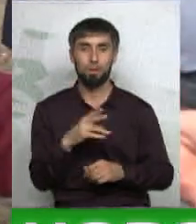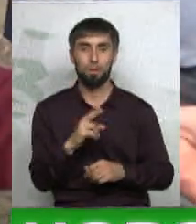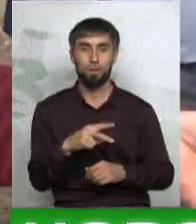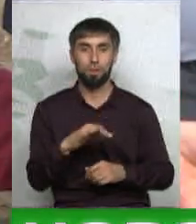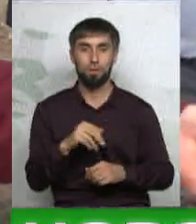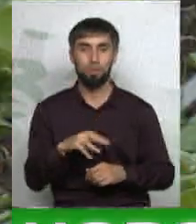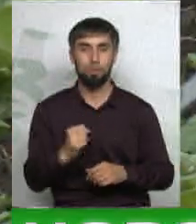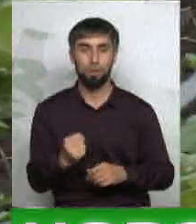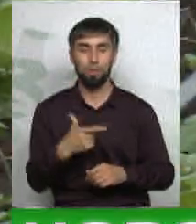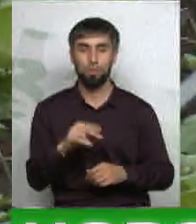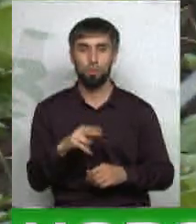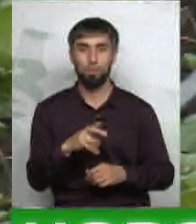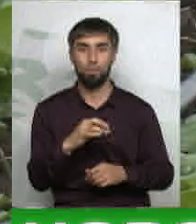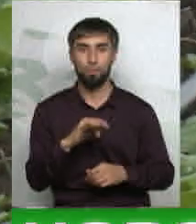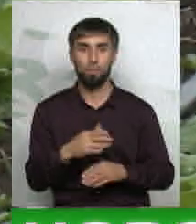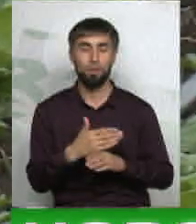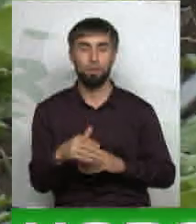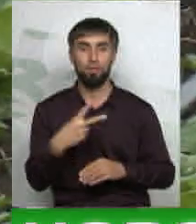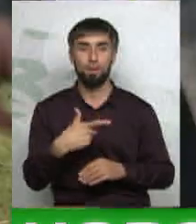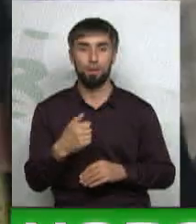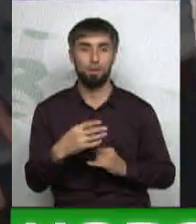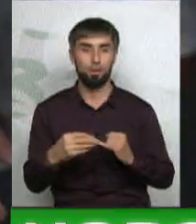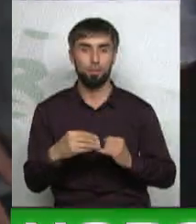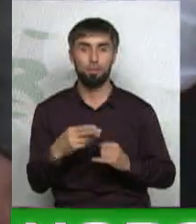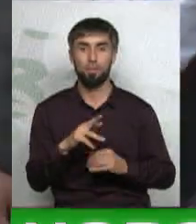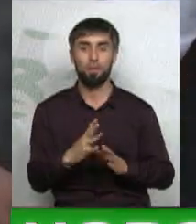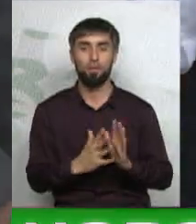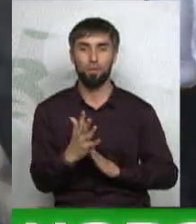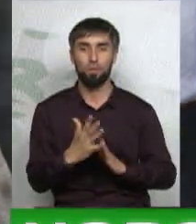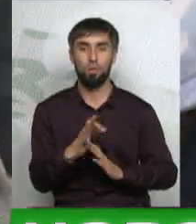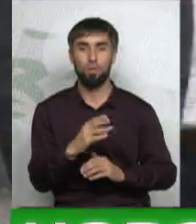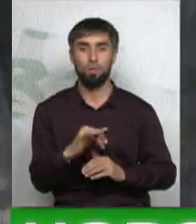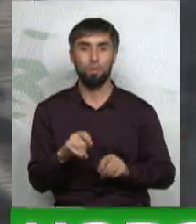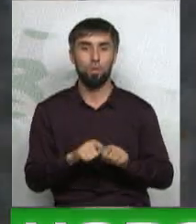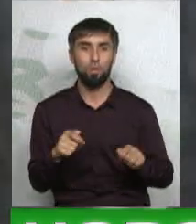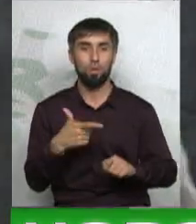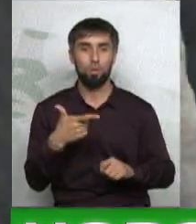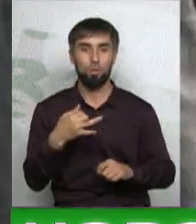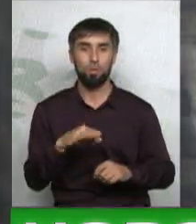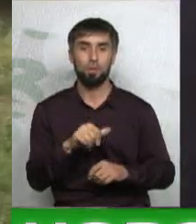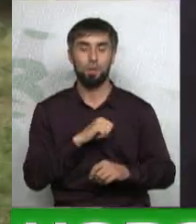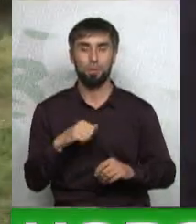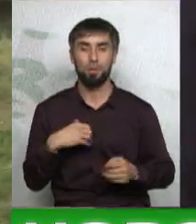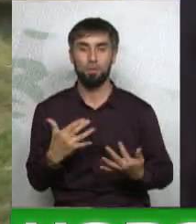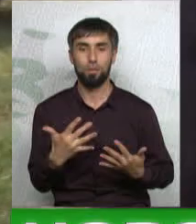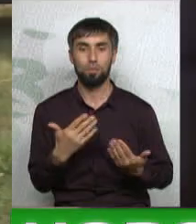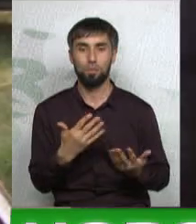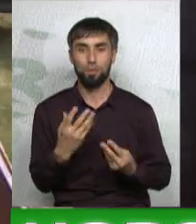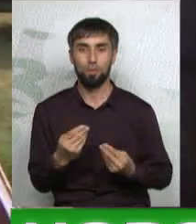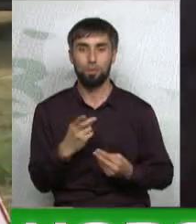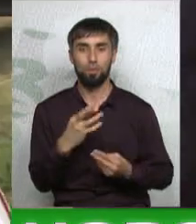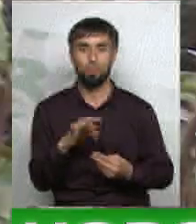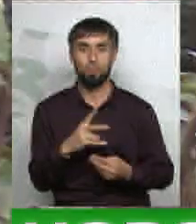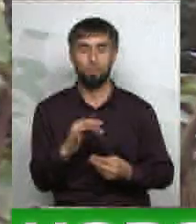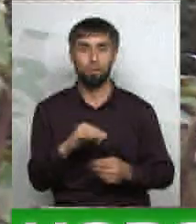Али Калиматова в Гупе Беркут выделено 20 гектаров земли для выращивания овощей открытого грунта. Это самый востребованный сегодня борщевой